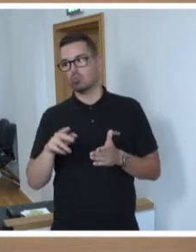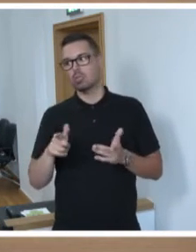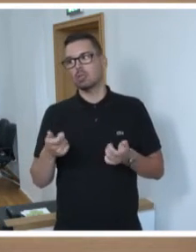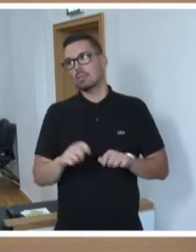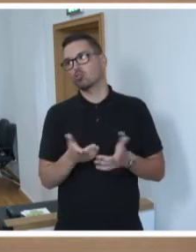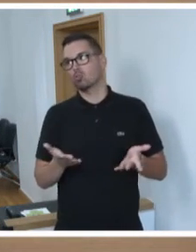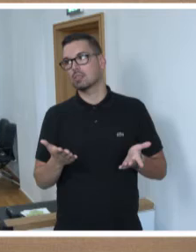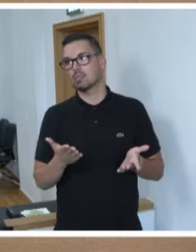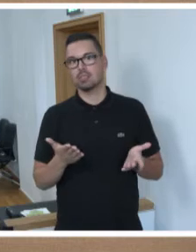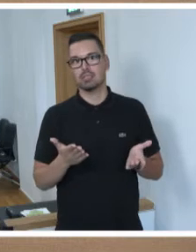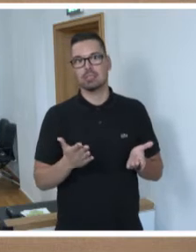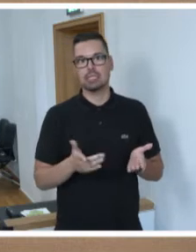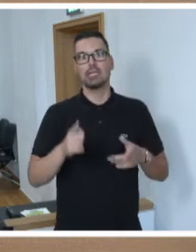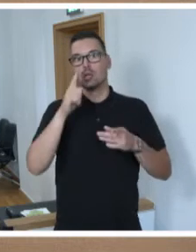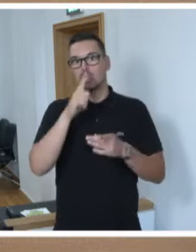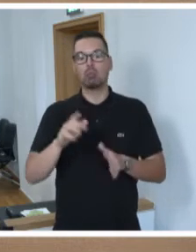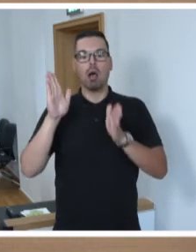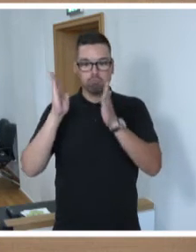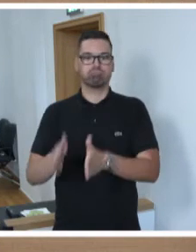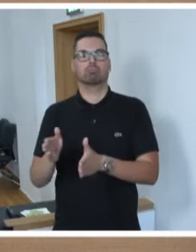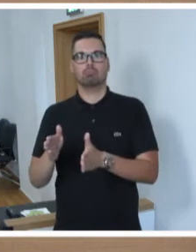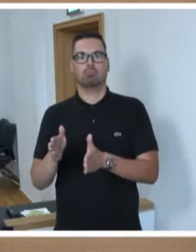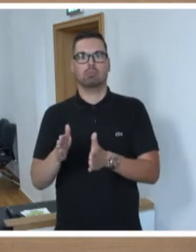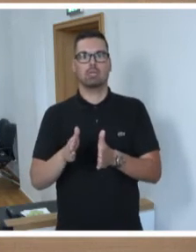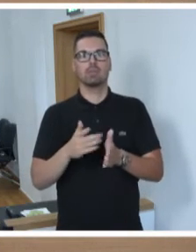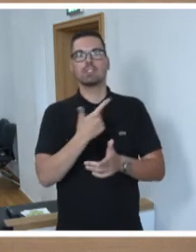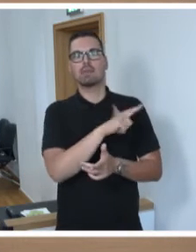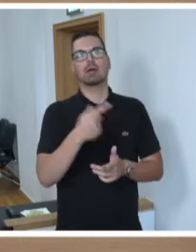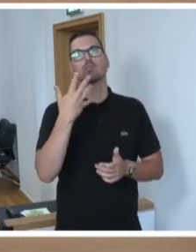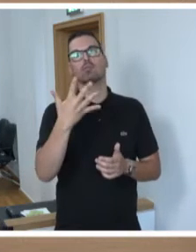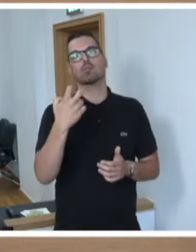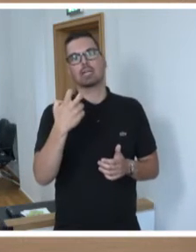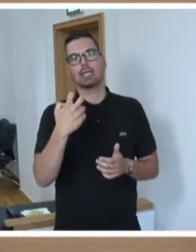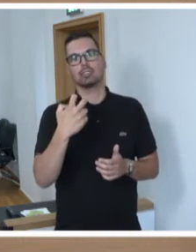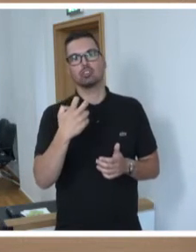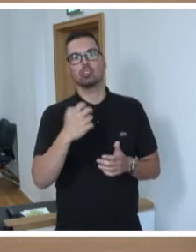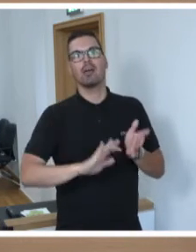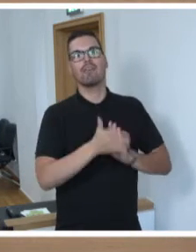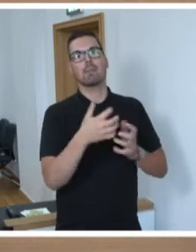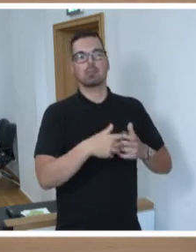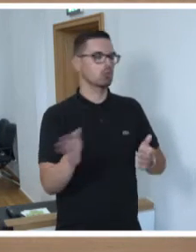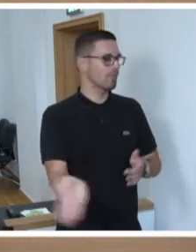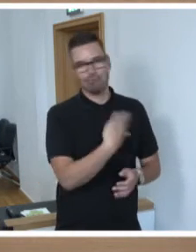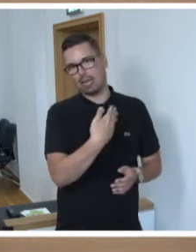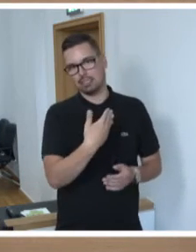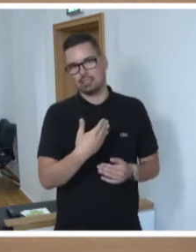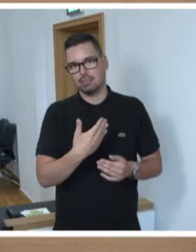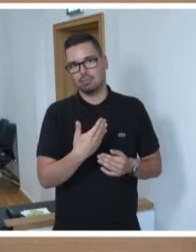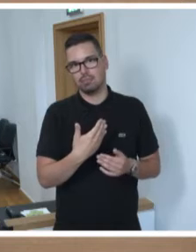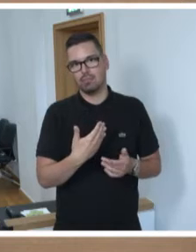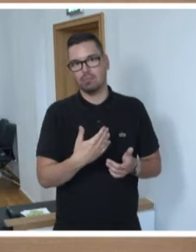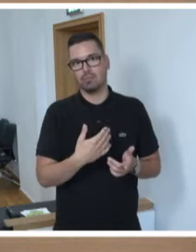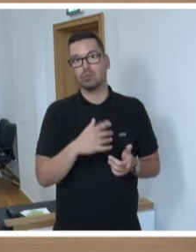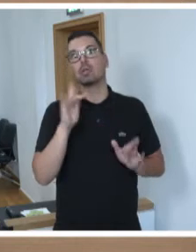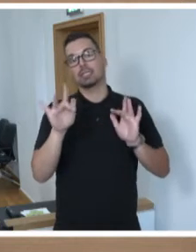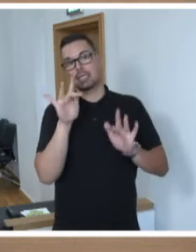eine einseitige Festlegung auf einen Verbrenner aus 2035. Und die Kritik, die gab es von vielen Seiten. Ich zitiere